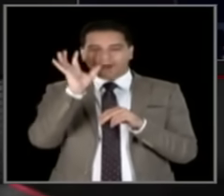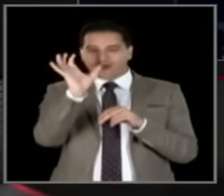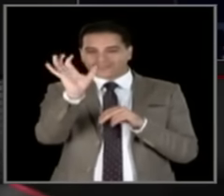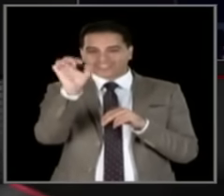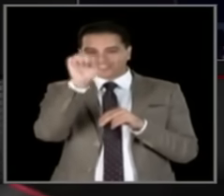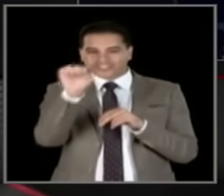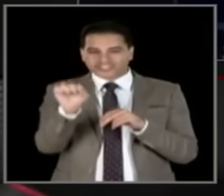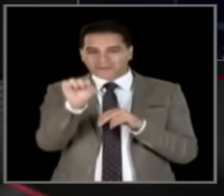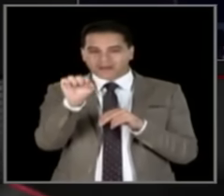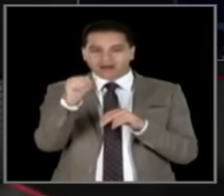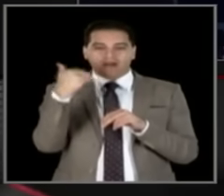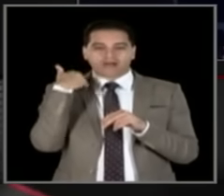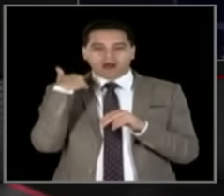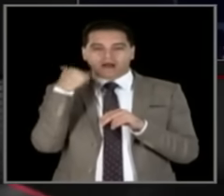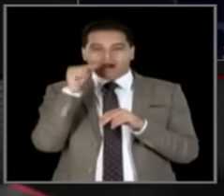الرقم رقم مقفول.